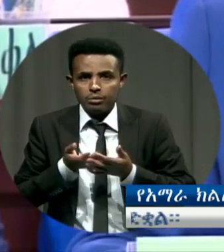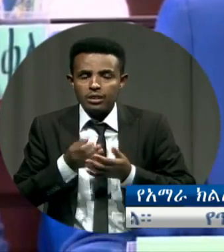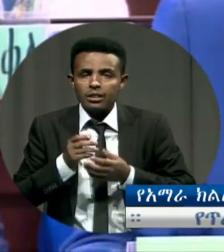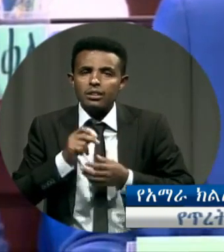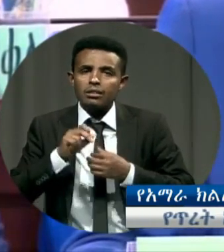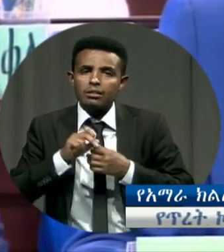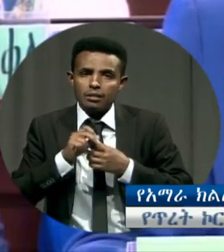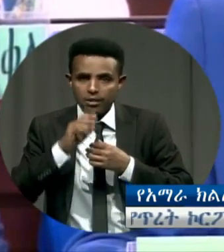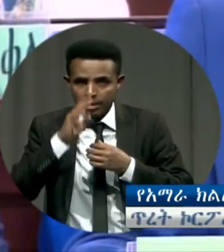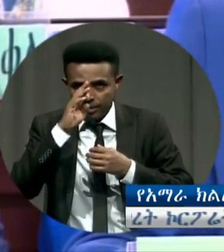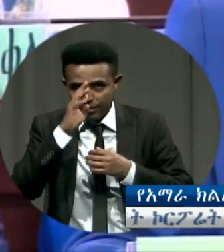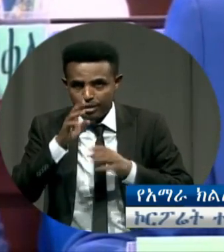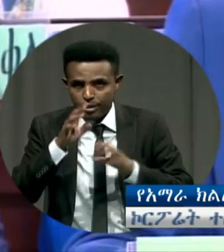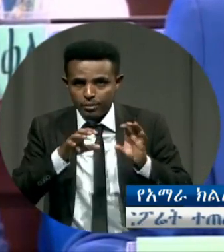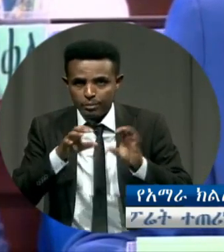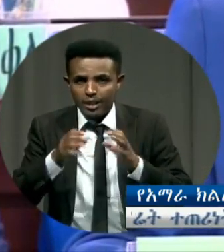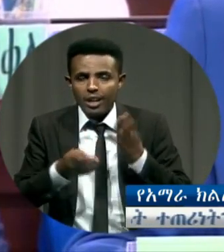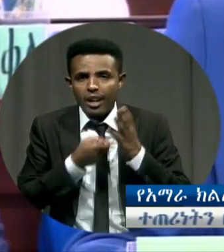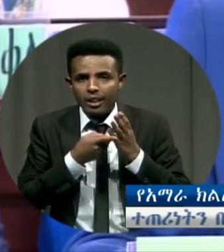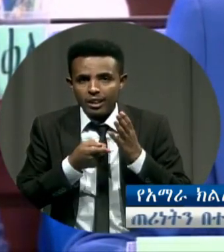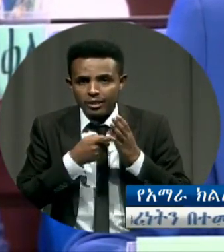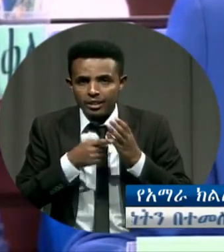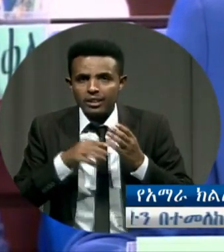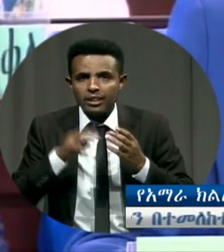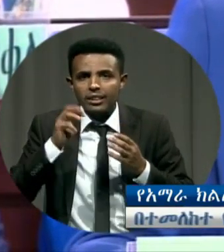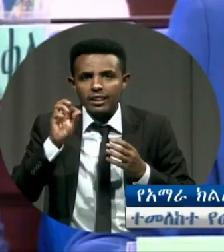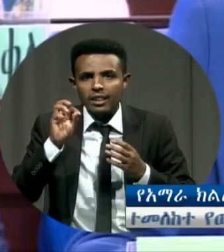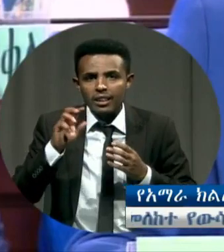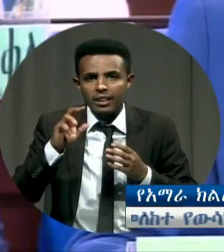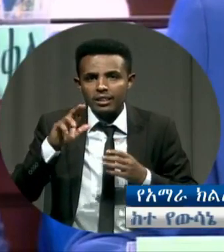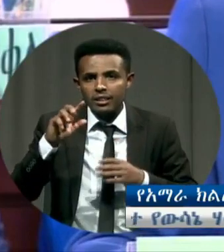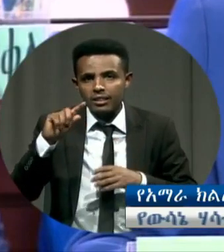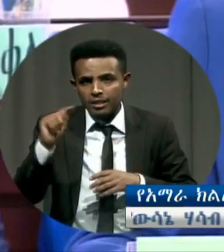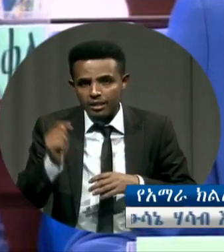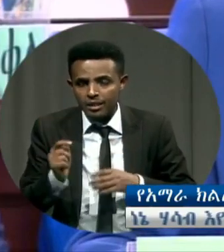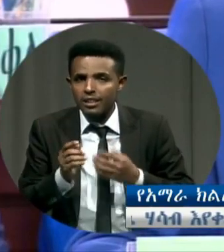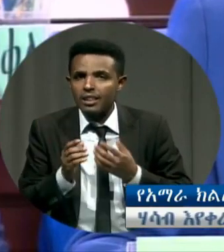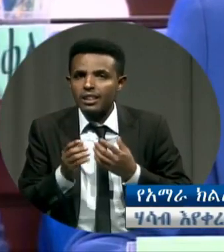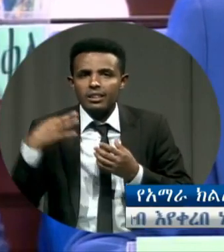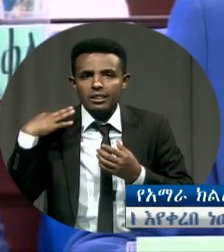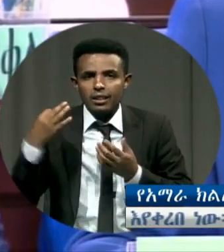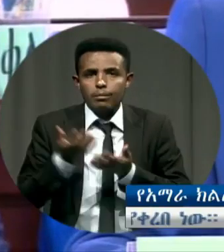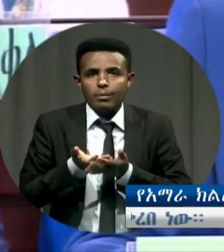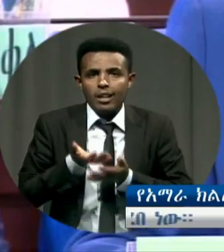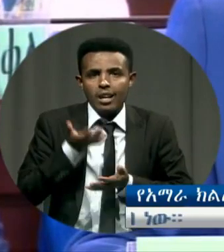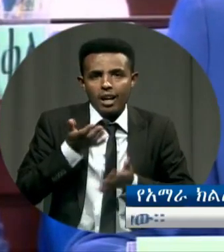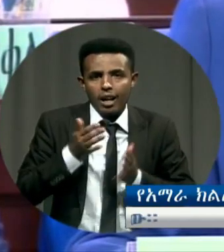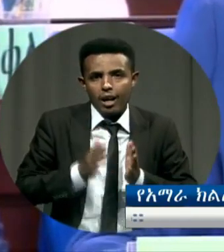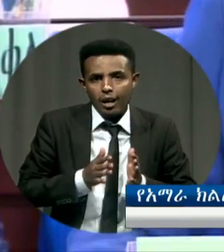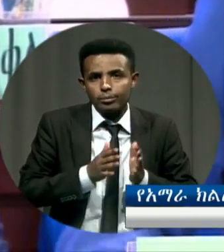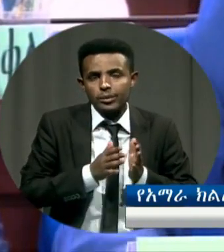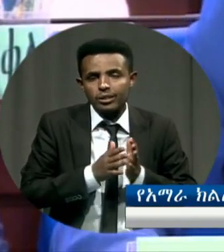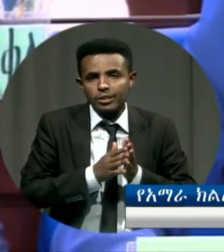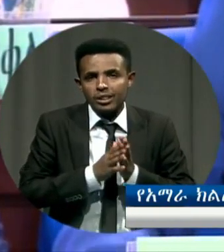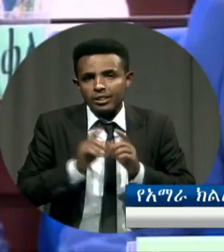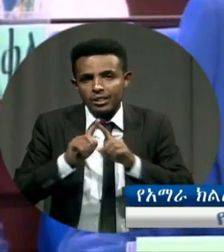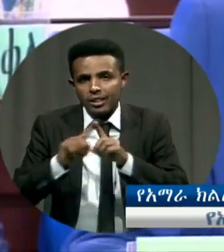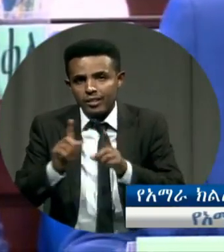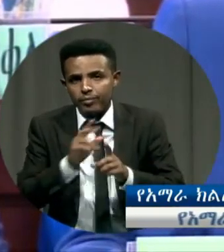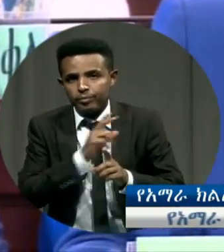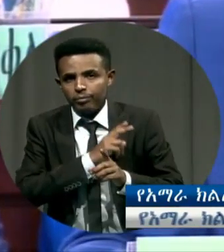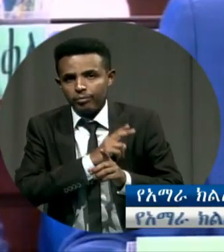እንዲፈጠሩ ስለመደረጉ፣ አራት የጥረት የግል ባለሀብት ከሚካሄዱ ተቋማት ካላቸው ባህሪ የተለየ ባህሪ ኑሮት